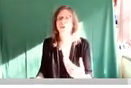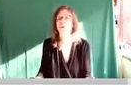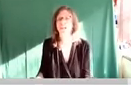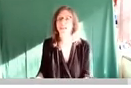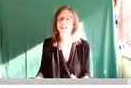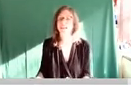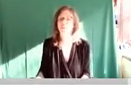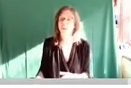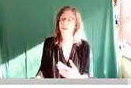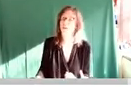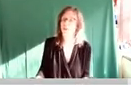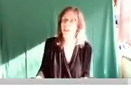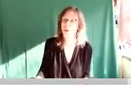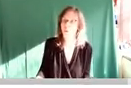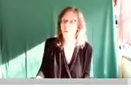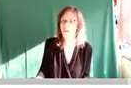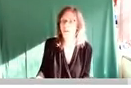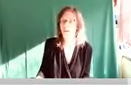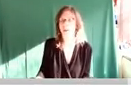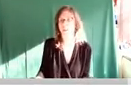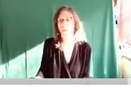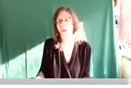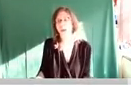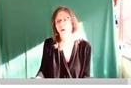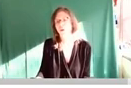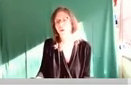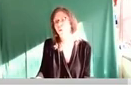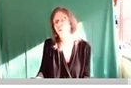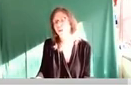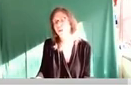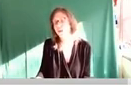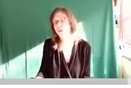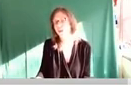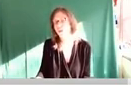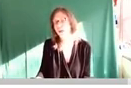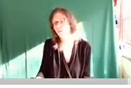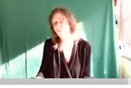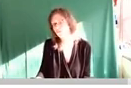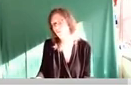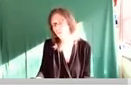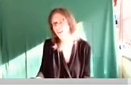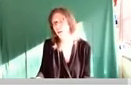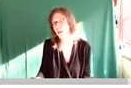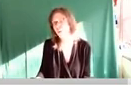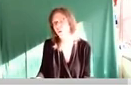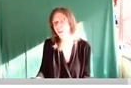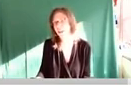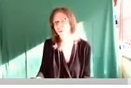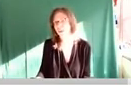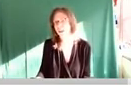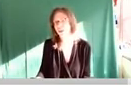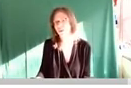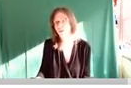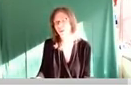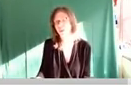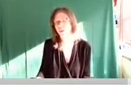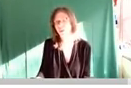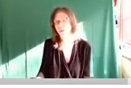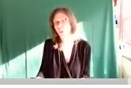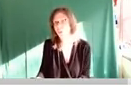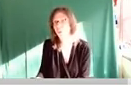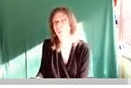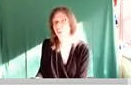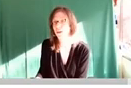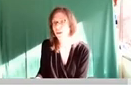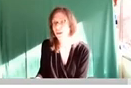est-ce qu'il y a une crise, si oui, quelles sont les causes, etc. Et on voit ici qu'il y avait 52% des répondants